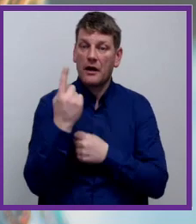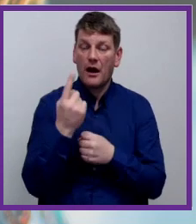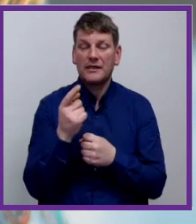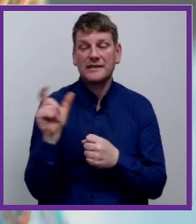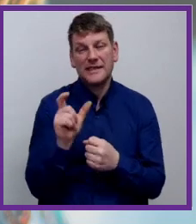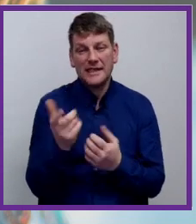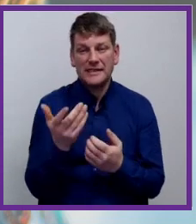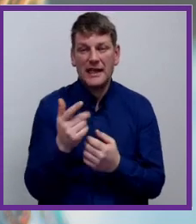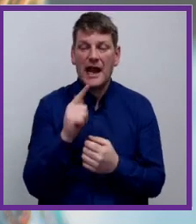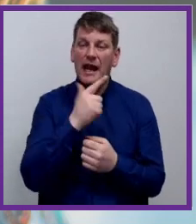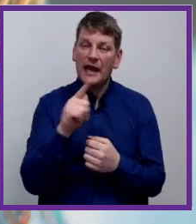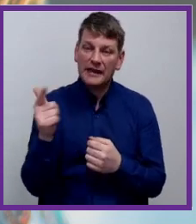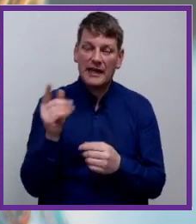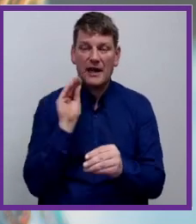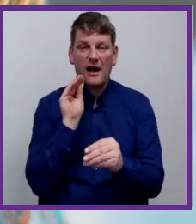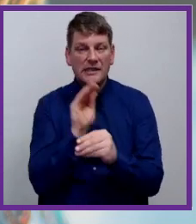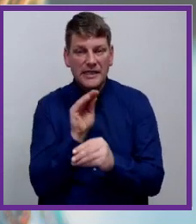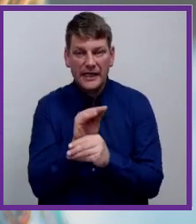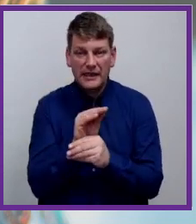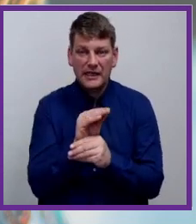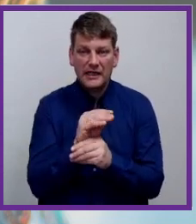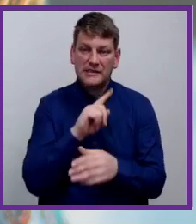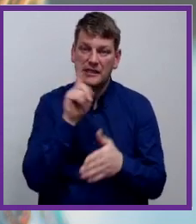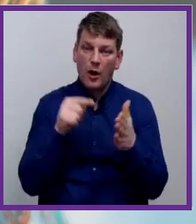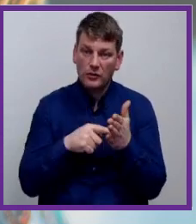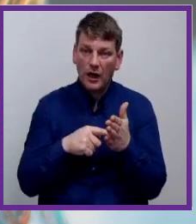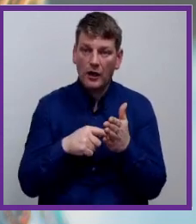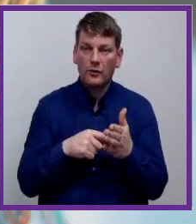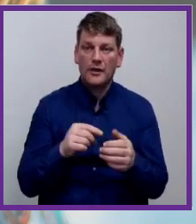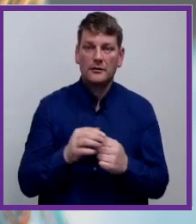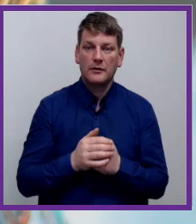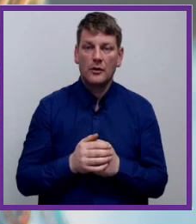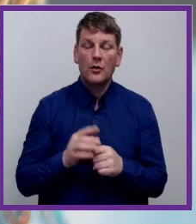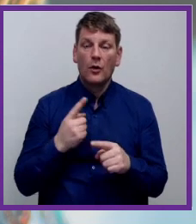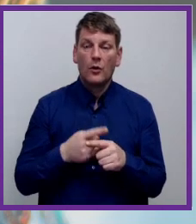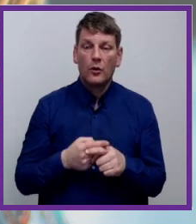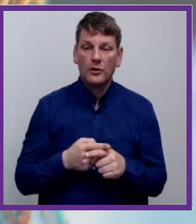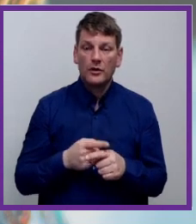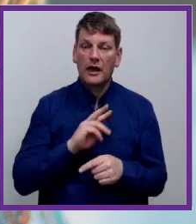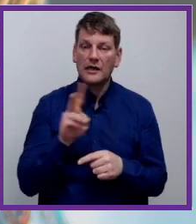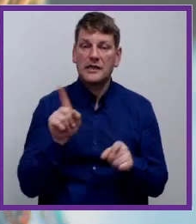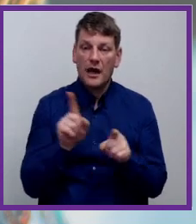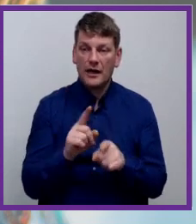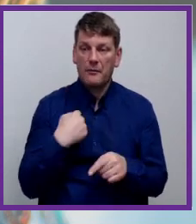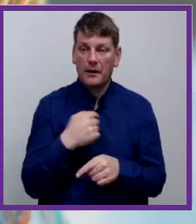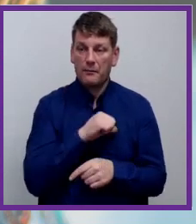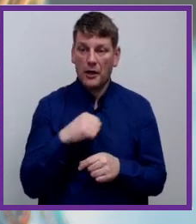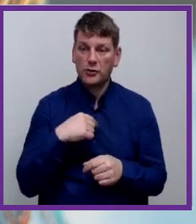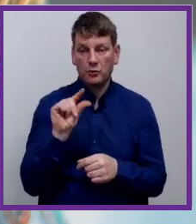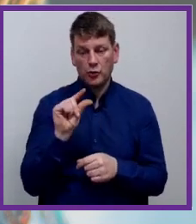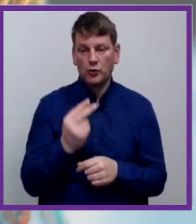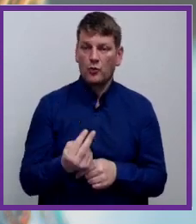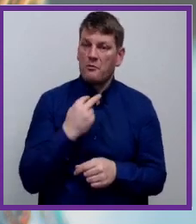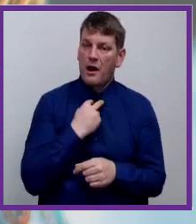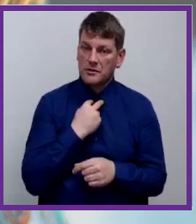drīzāk, piemēram, literārās kritikas jautājumi. Un kas arī mani pašu nedaudz